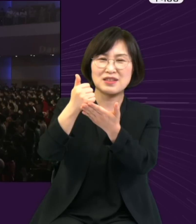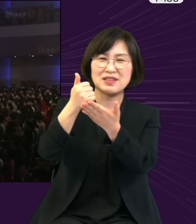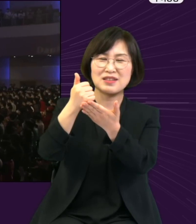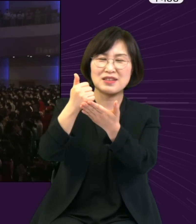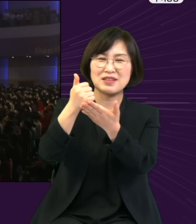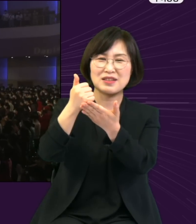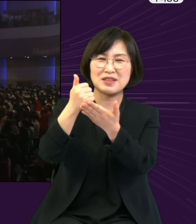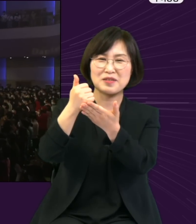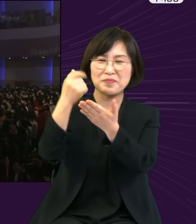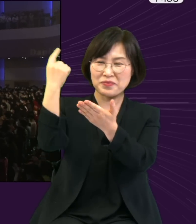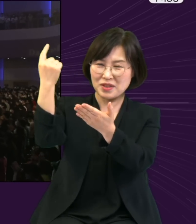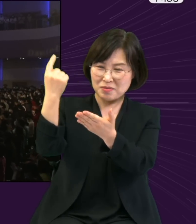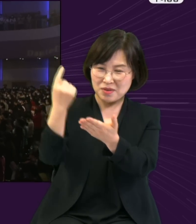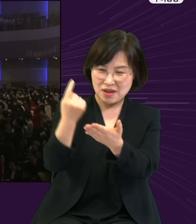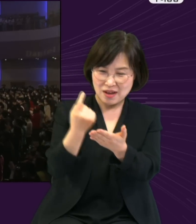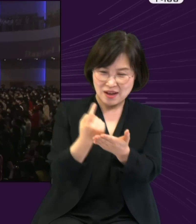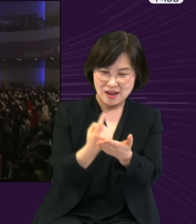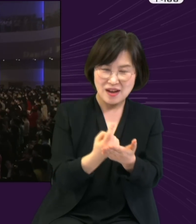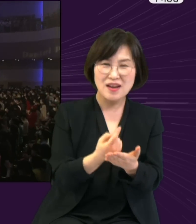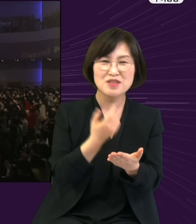임하소서